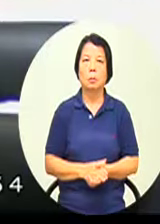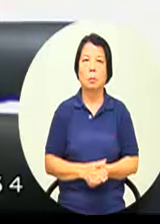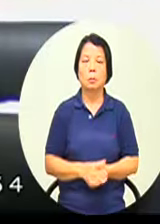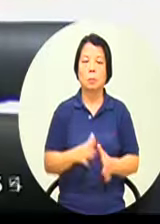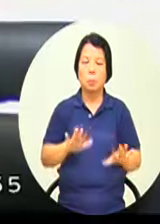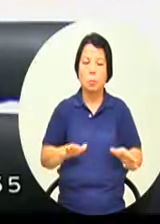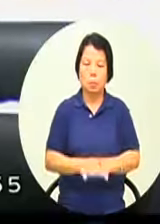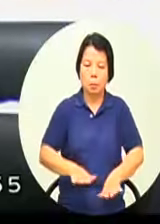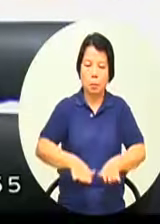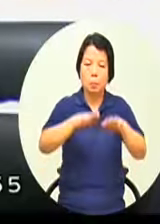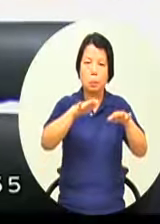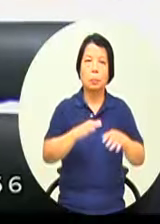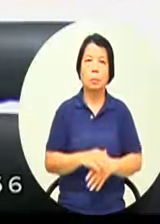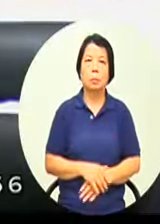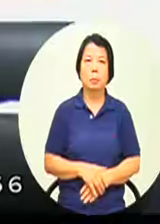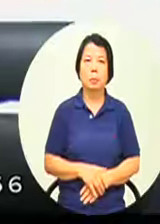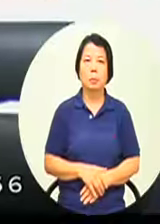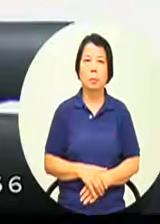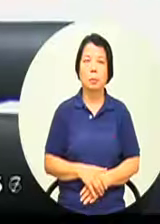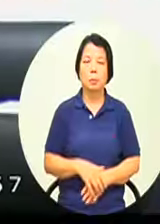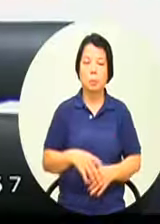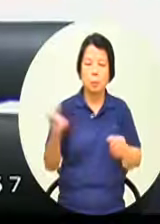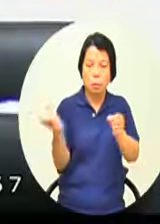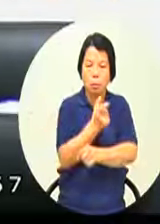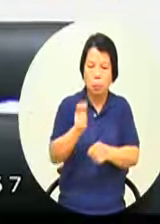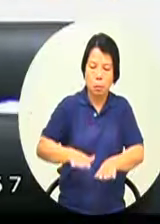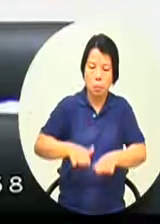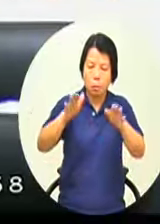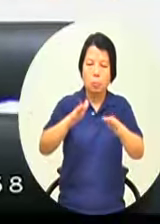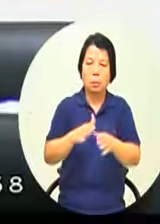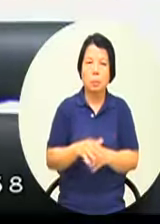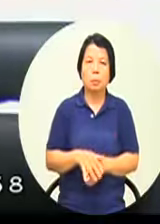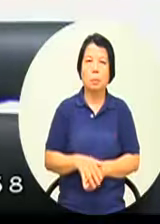淹水，台风来就淹水。